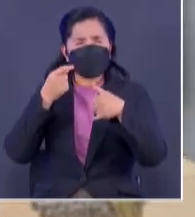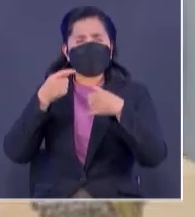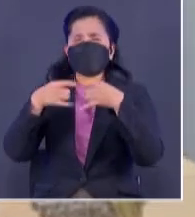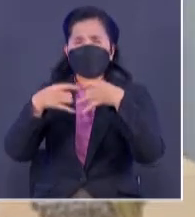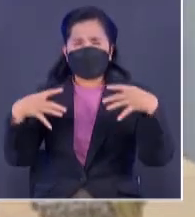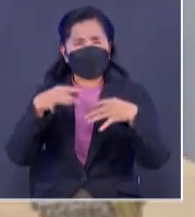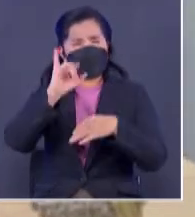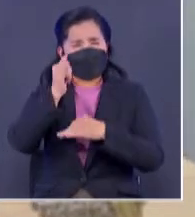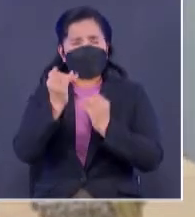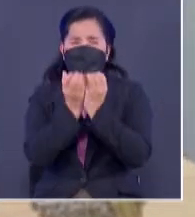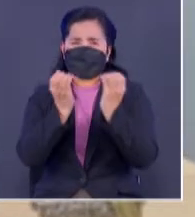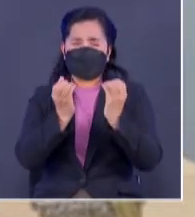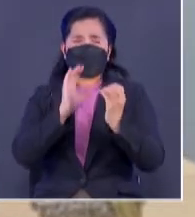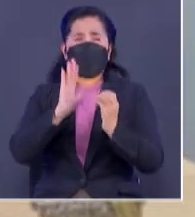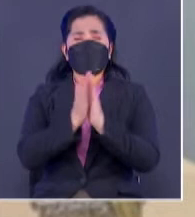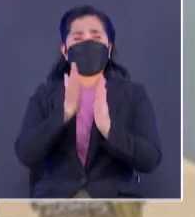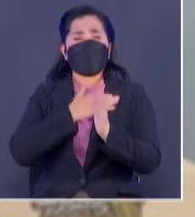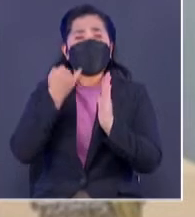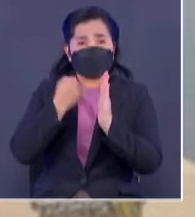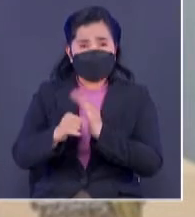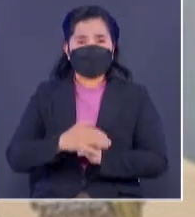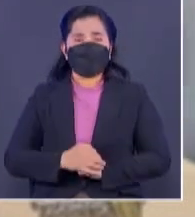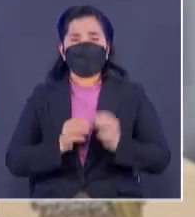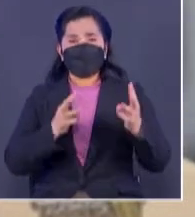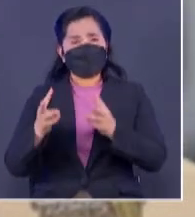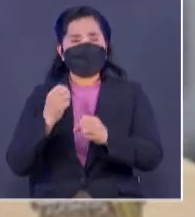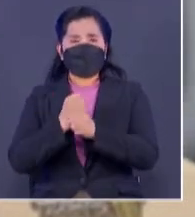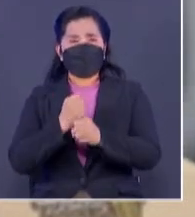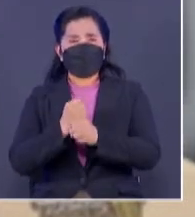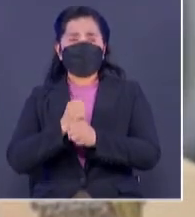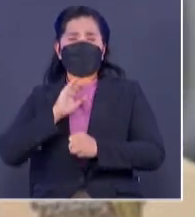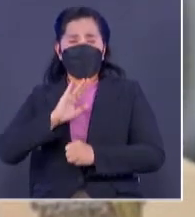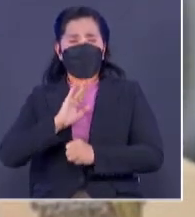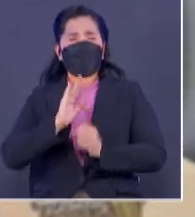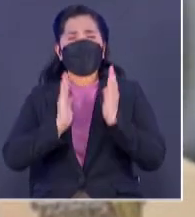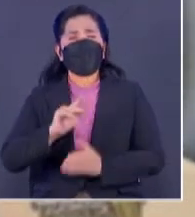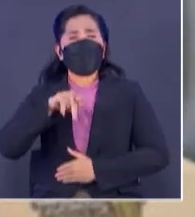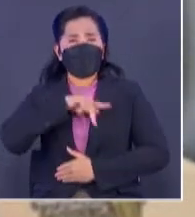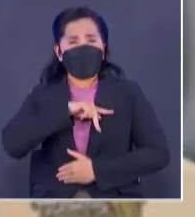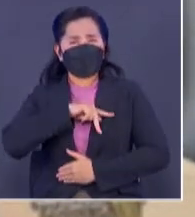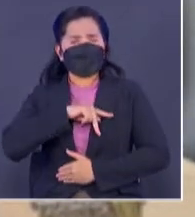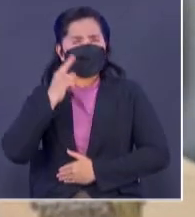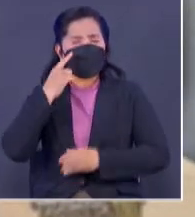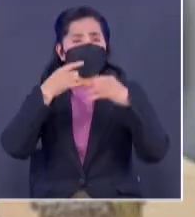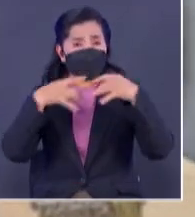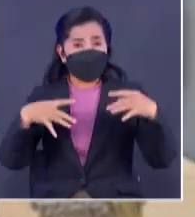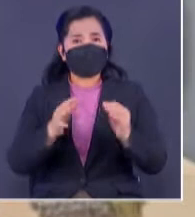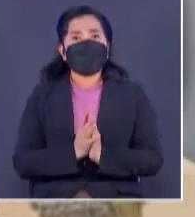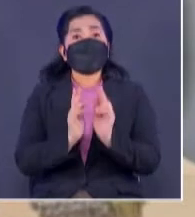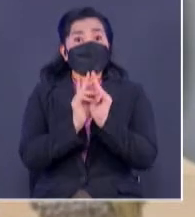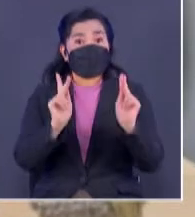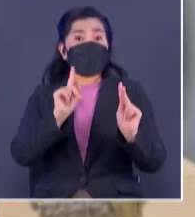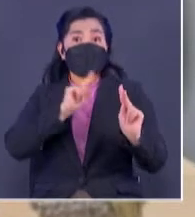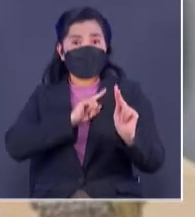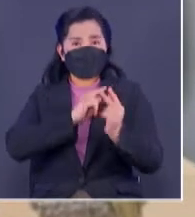มวินัยและธรรมเนียมปฏิบัติของชาวไทยพุทธซึ่งทางกรรมธิการก็มิได้นิ่งนอนใจจะนำเรื่องเข้าสู่กร